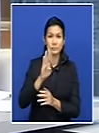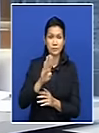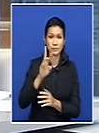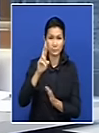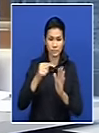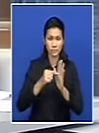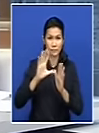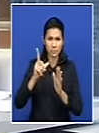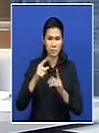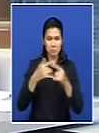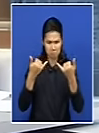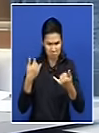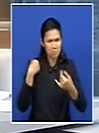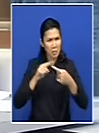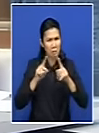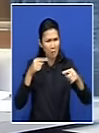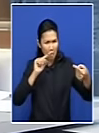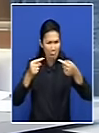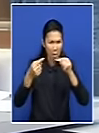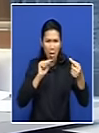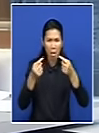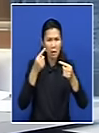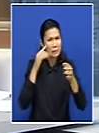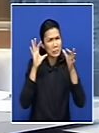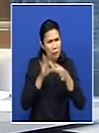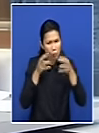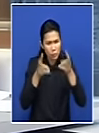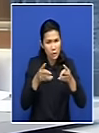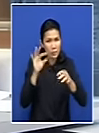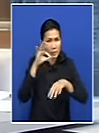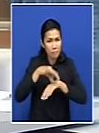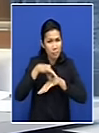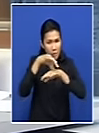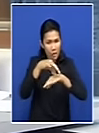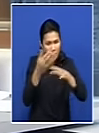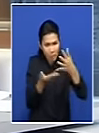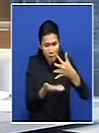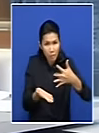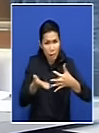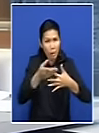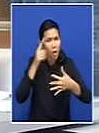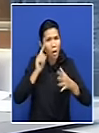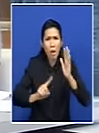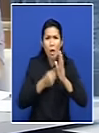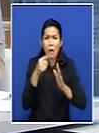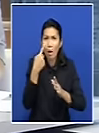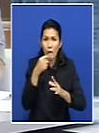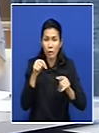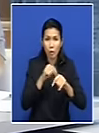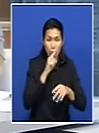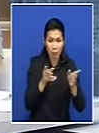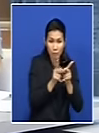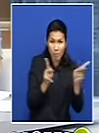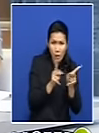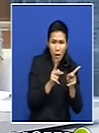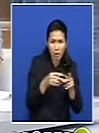ถียงกันอยู่ว่าเอ๊ะตกลงแล้วกระบวนการของการแต่งตั้งเริ่มต้นควรจะเป็นเริ่มที่มหาเถรสมาคมหรือต้องมาเริ่มที่น